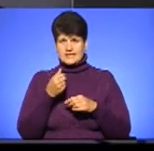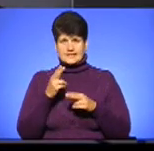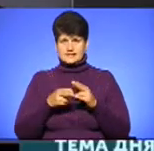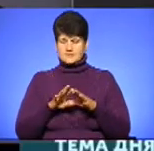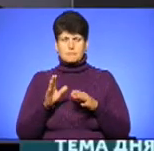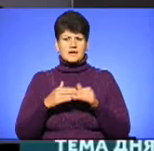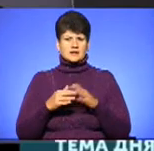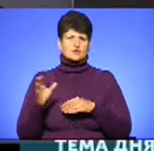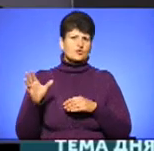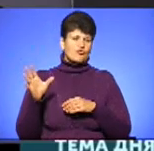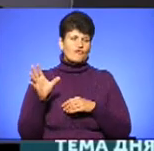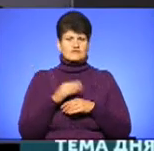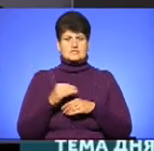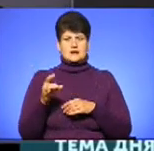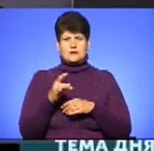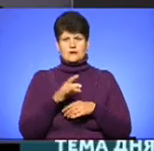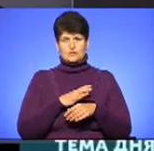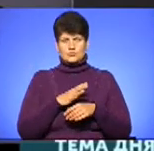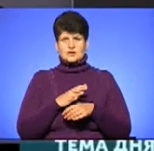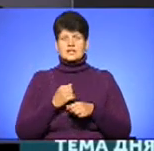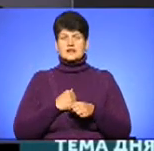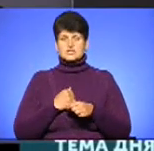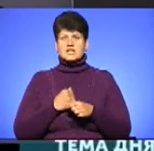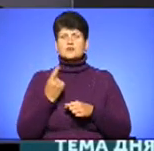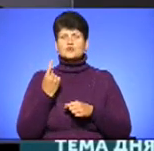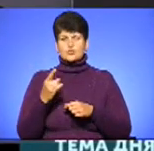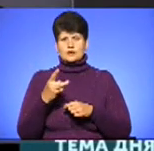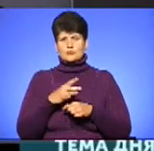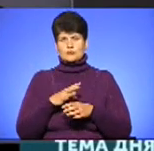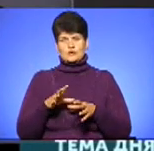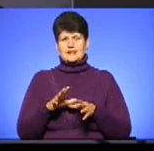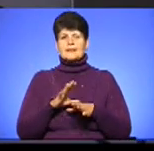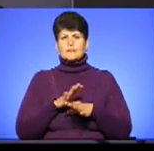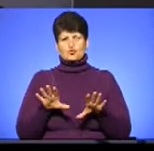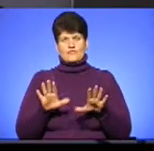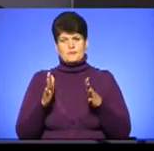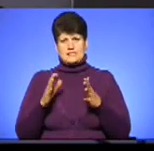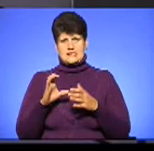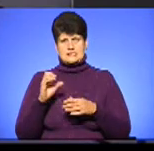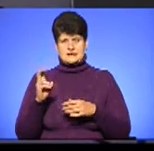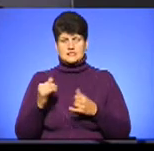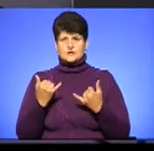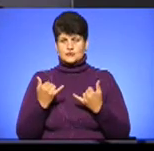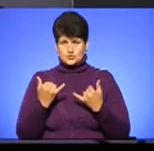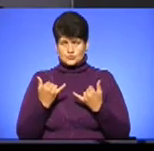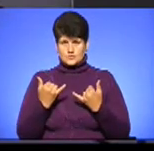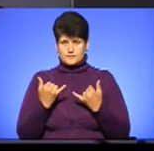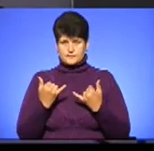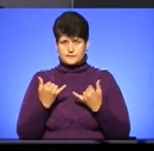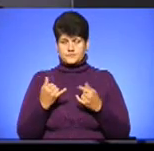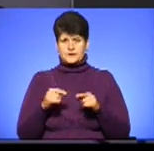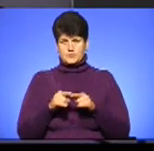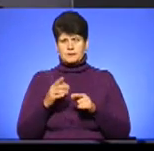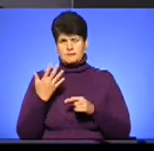всі були поражені райони, жодного району, на жаль, нас не було, де б не було зареєстрованих випадків сказу. І сьогоднішнього нема, по-моєму, 5 чи